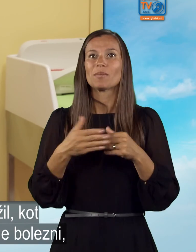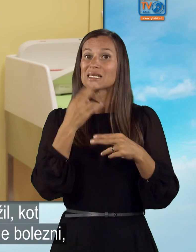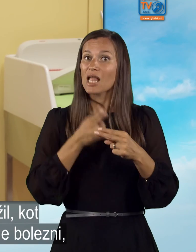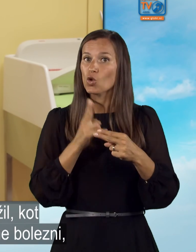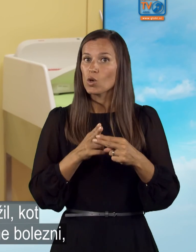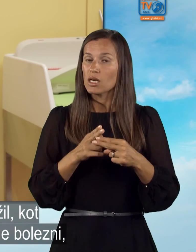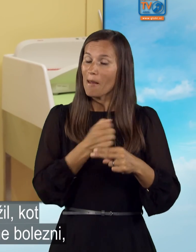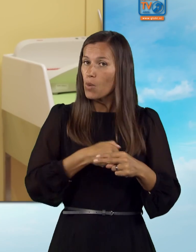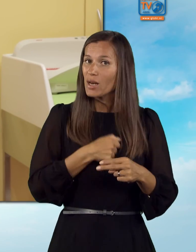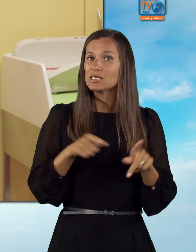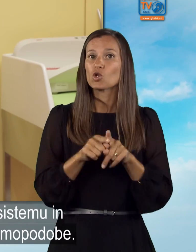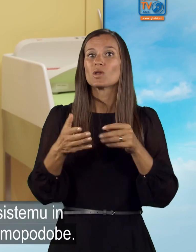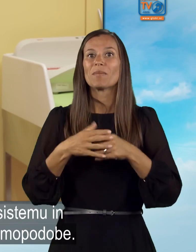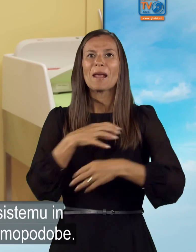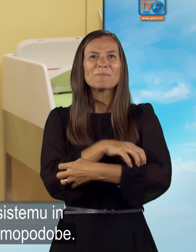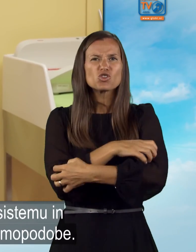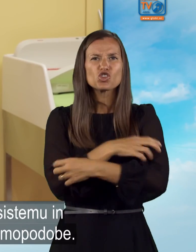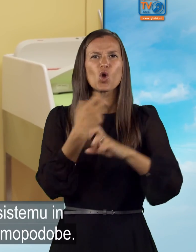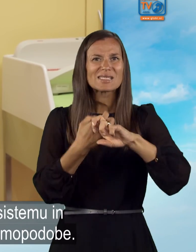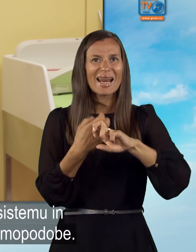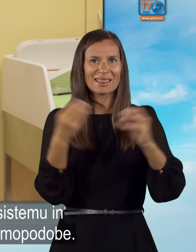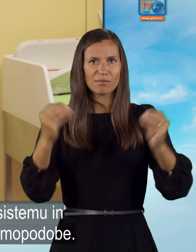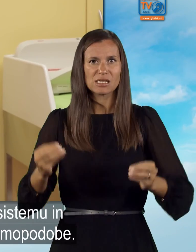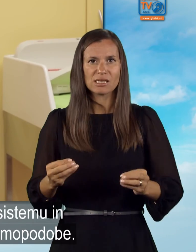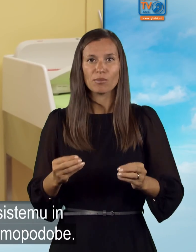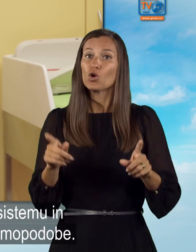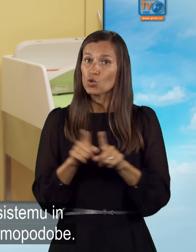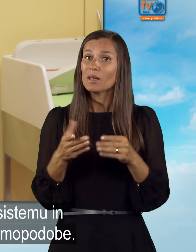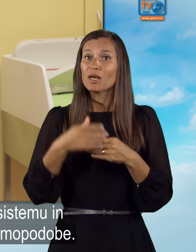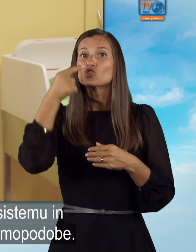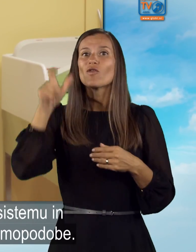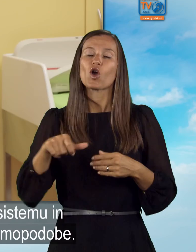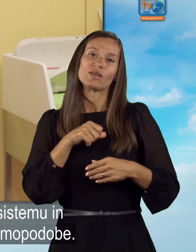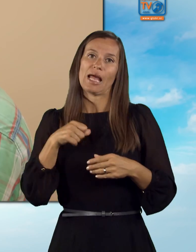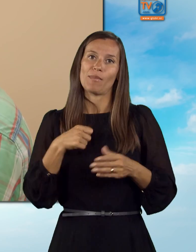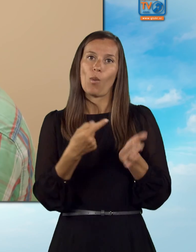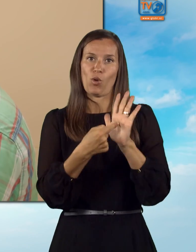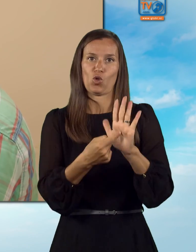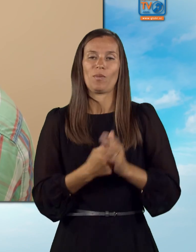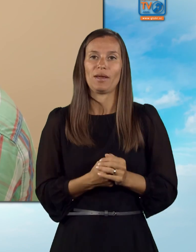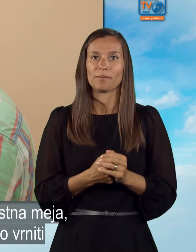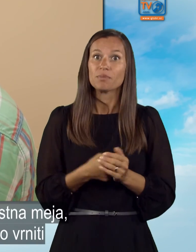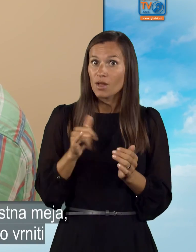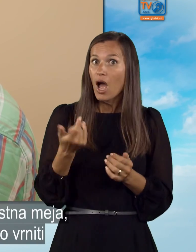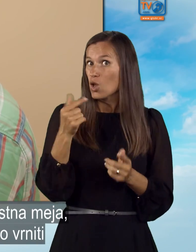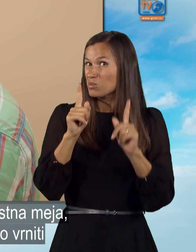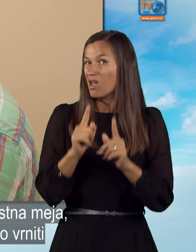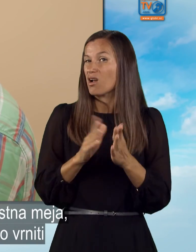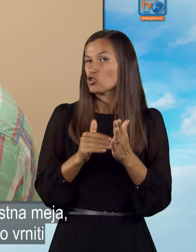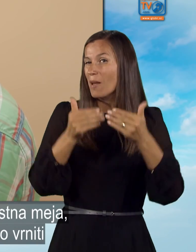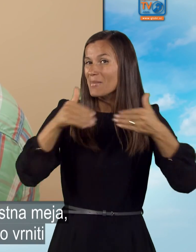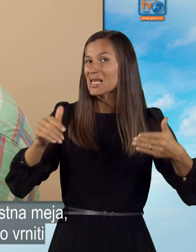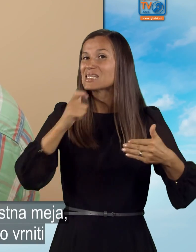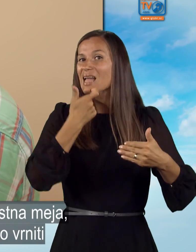pri sladkorni bolezni, kot pri mišično-skeletnem sistemu in seveda tudi pri človekovi samopodobi. Obstaja kakšna meja,